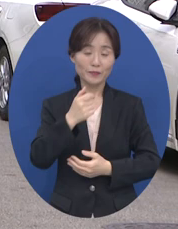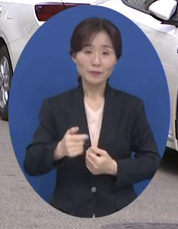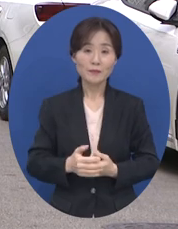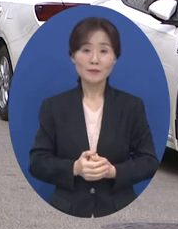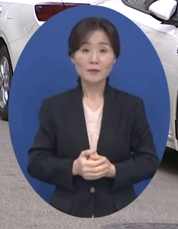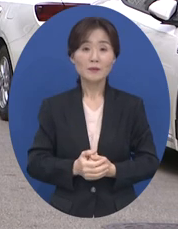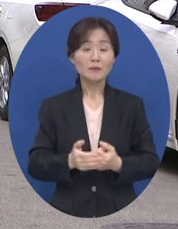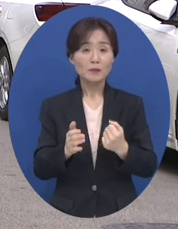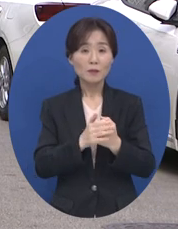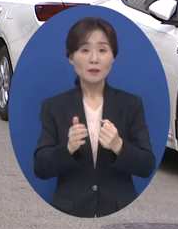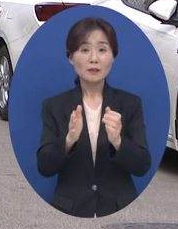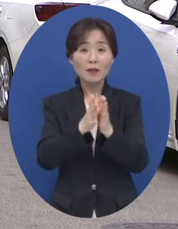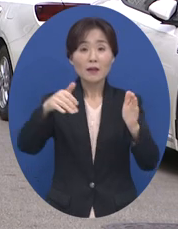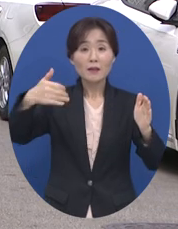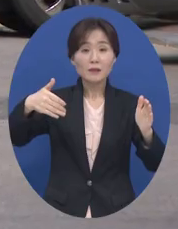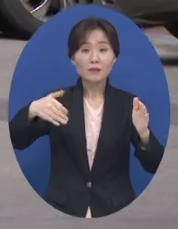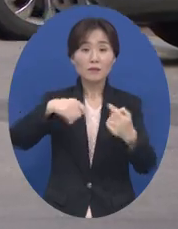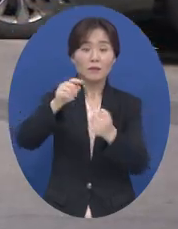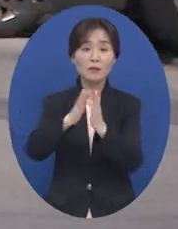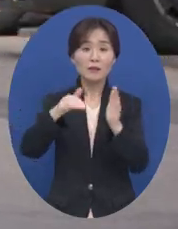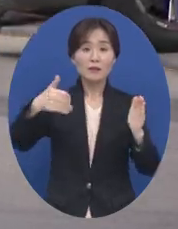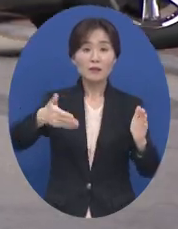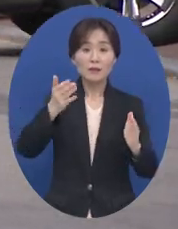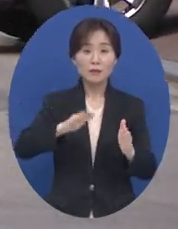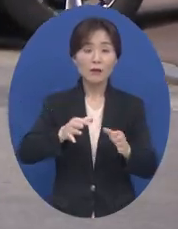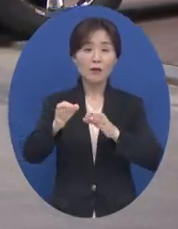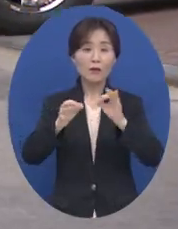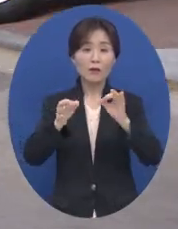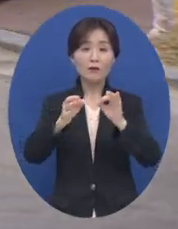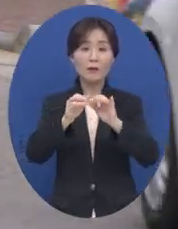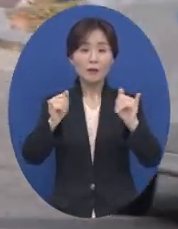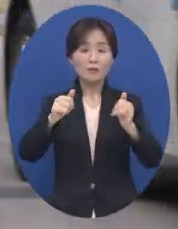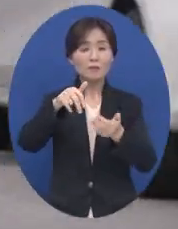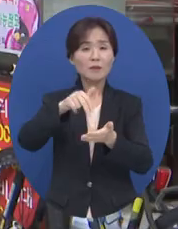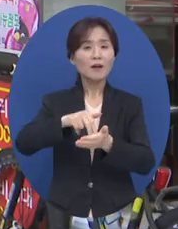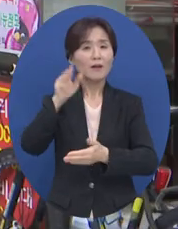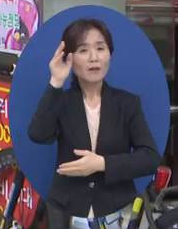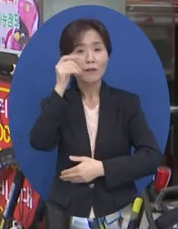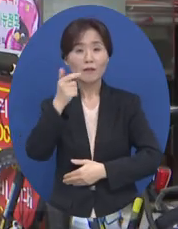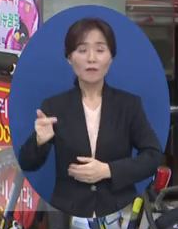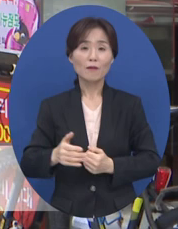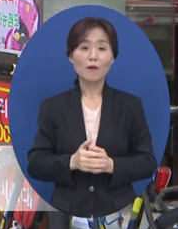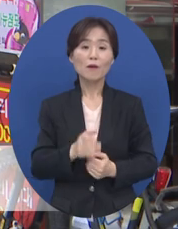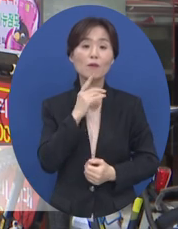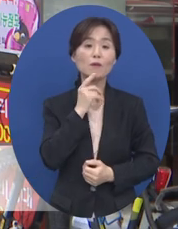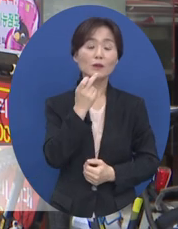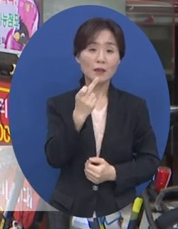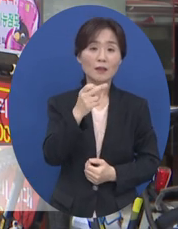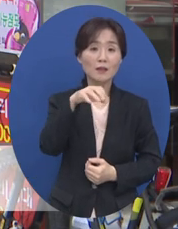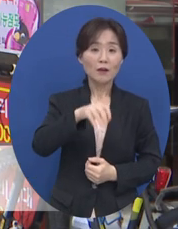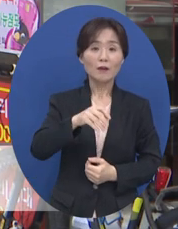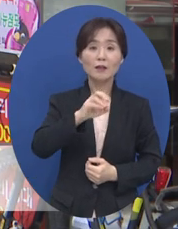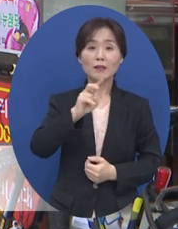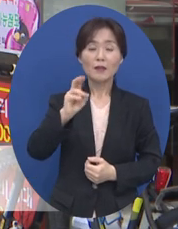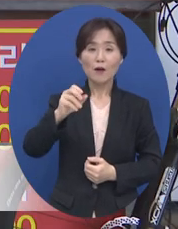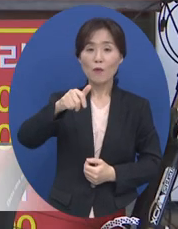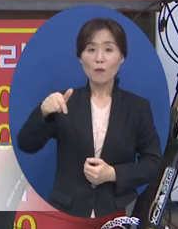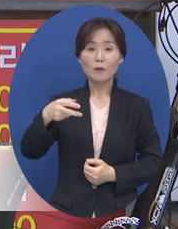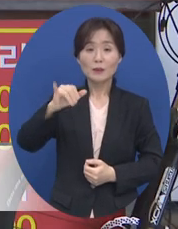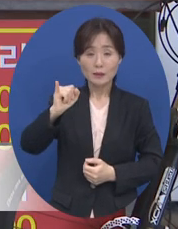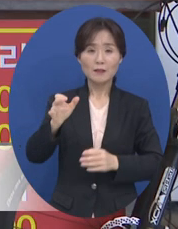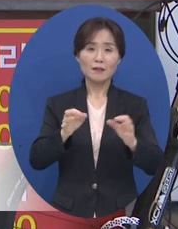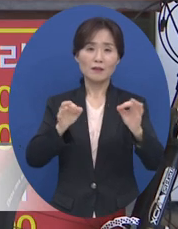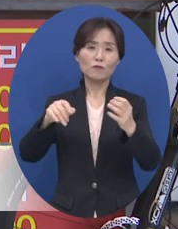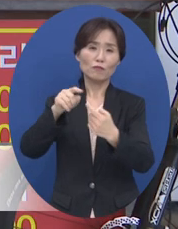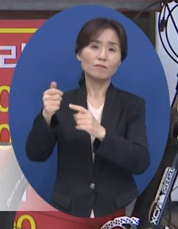이런 이유로 아직 시작 전이지만 업주들은 큰 기대감을 갖고 있습니다. 오산에서 양꼬치 가게를 운영하는